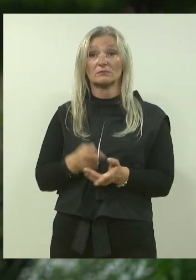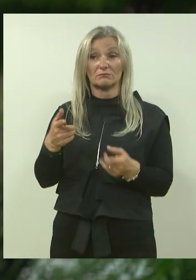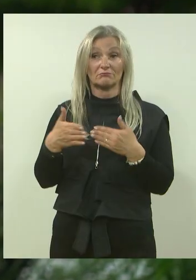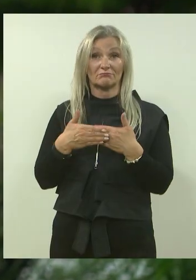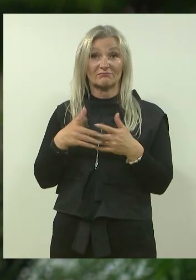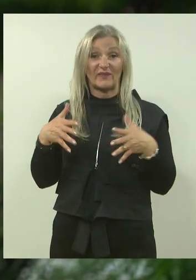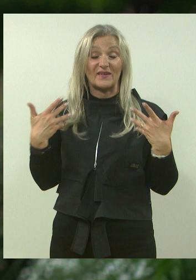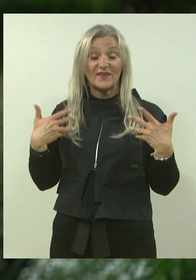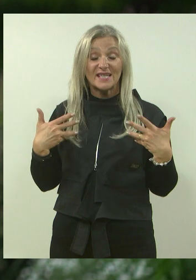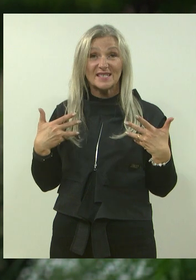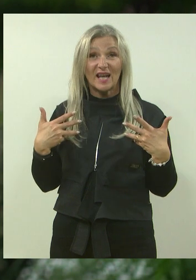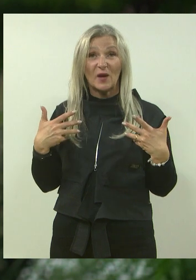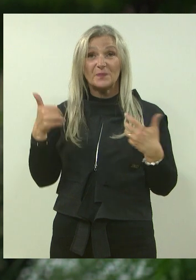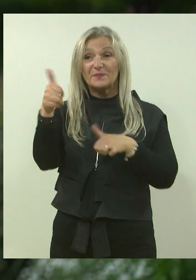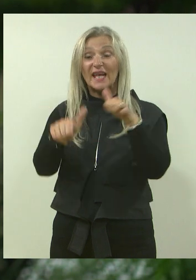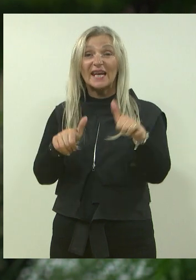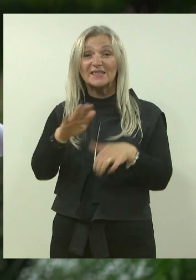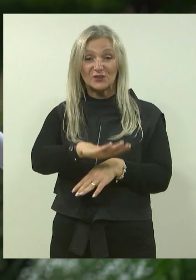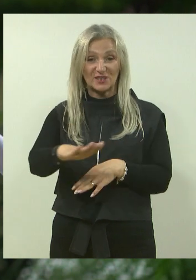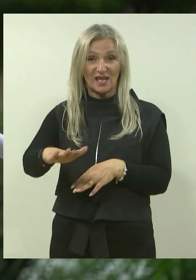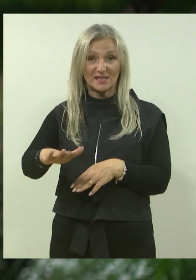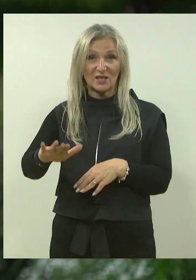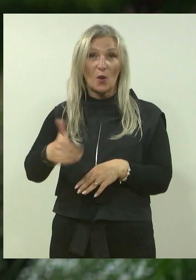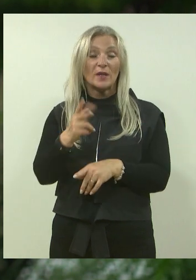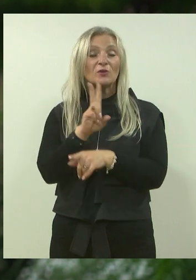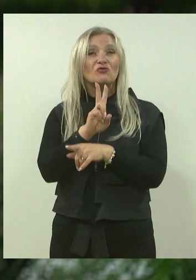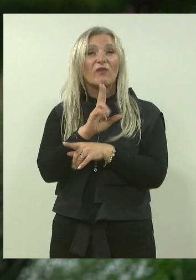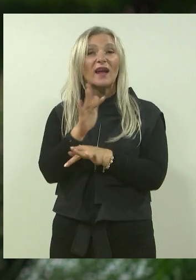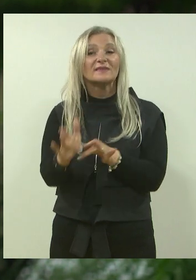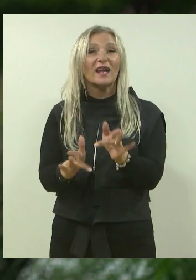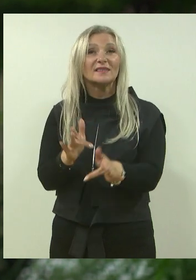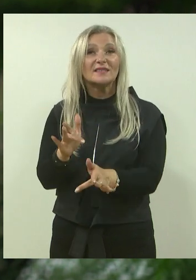Smo vesele i kreativne mališane, a opet čuvare